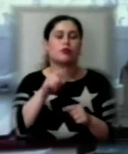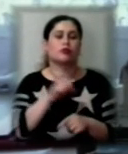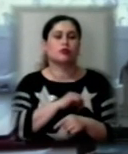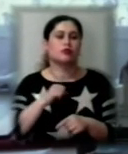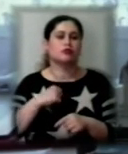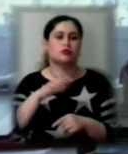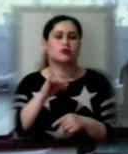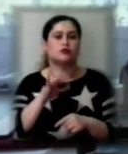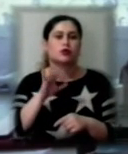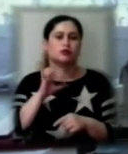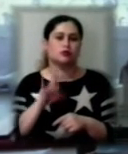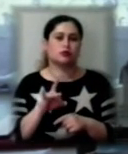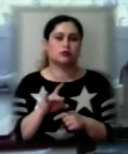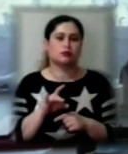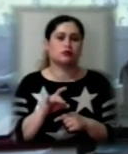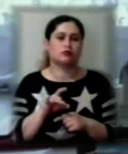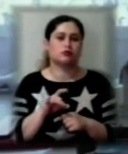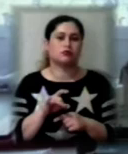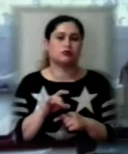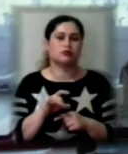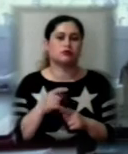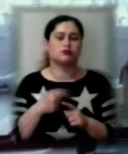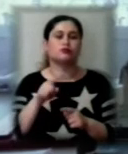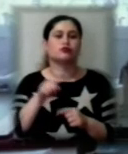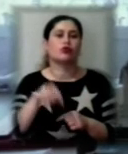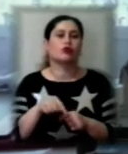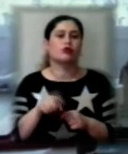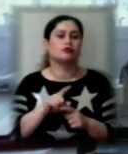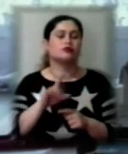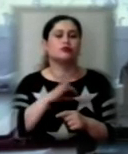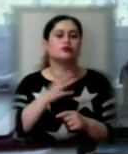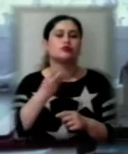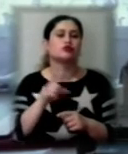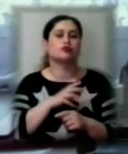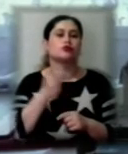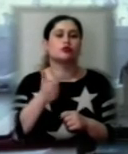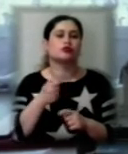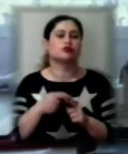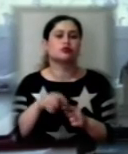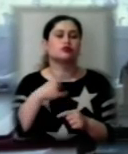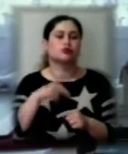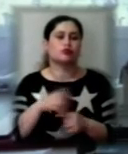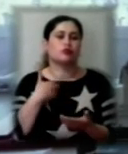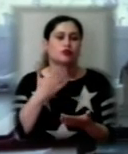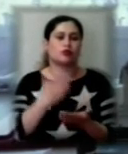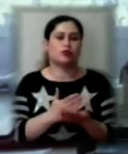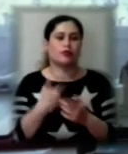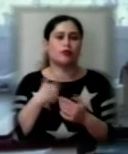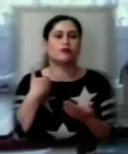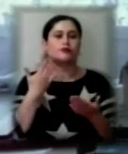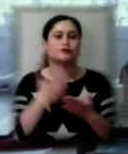диспансер. Що тут, що було ще хороше, що ми тут маємо? Ми маємо тут у